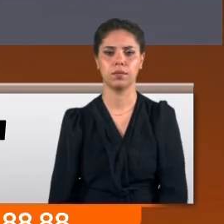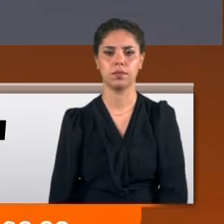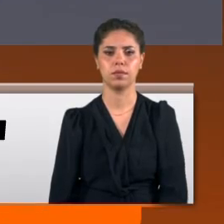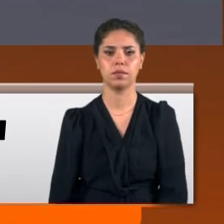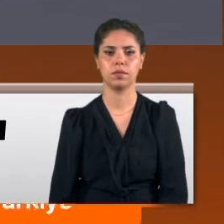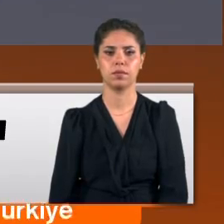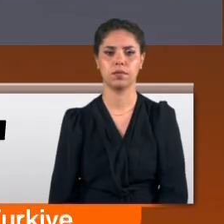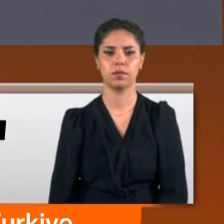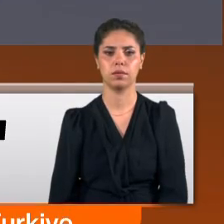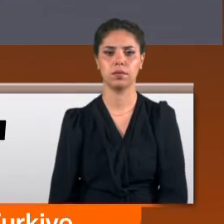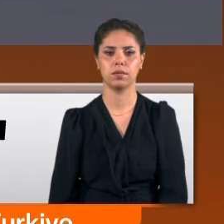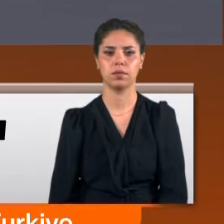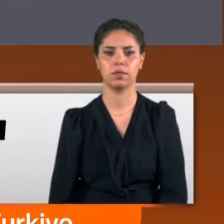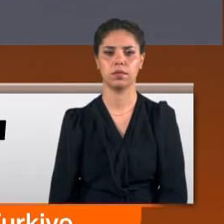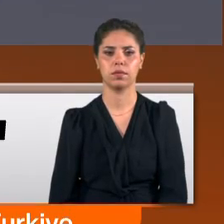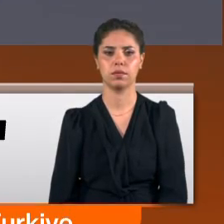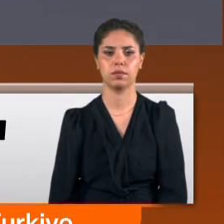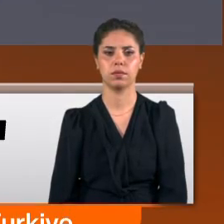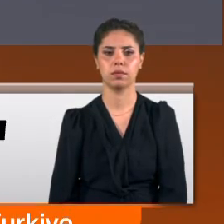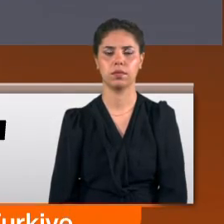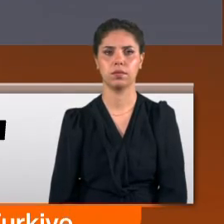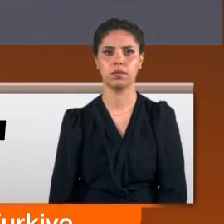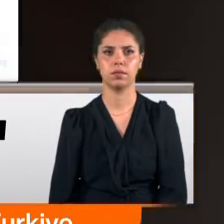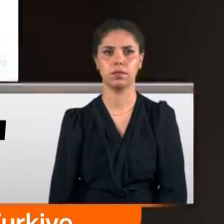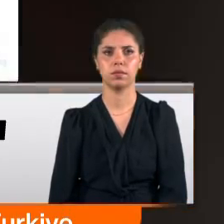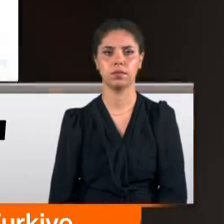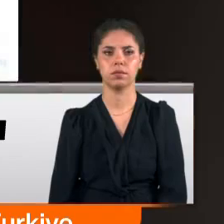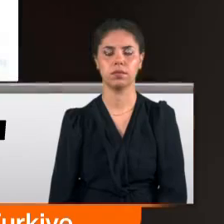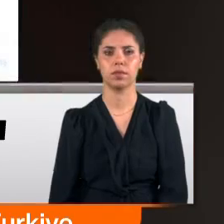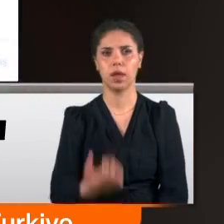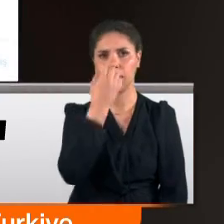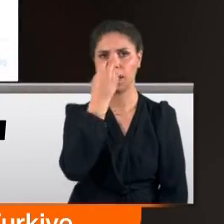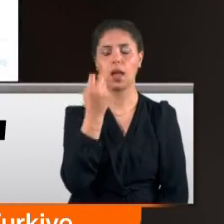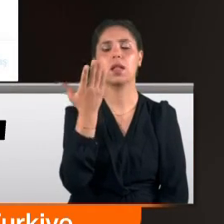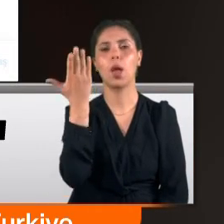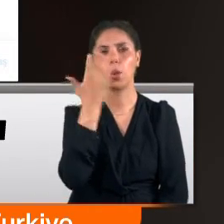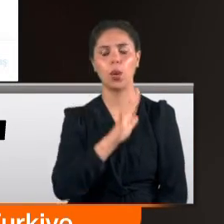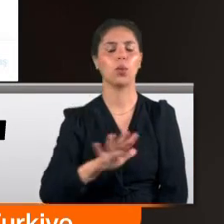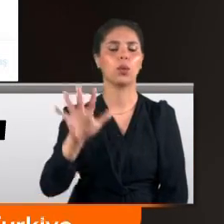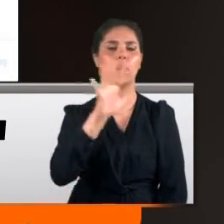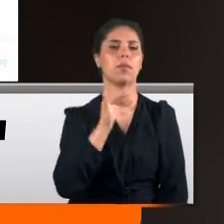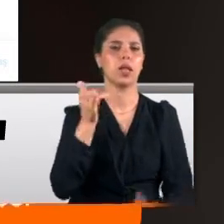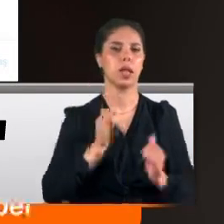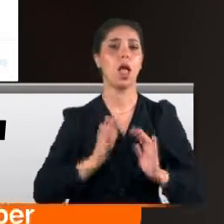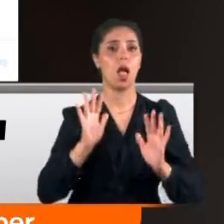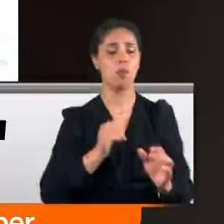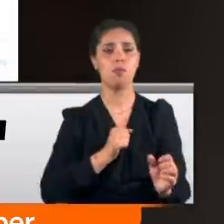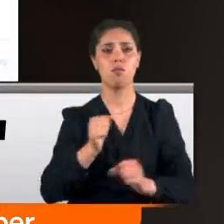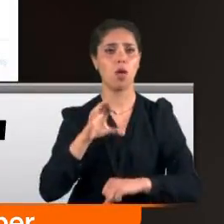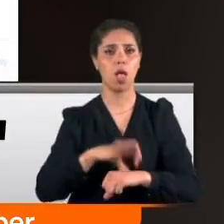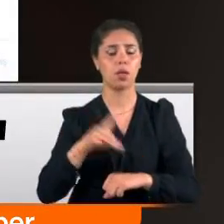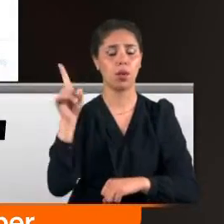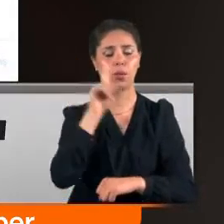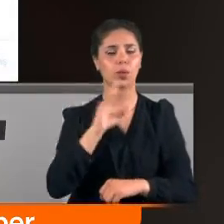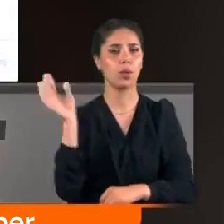akıllı ilaçların miktarını unuttum. Hiçbiri fayda göstermedi. Kanser olmaması yüreklere su serpti ama mücadele ettiği hastalığı